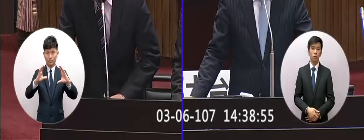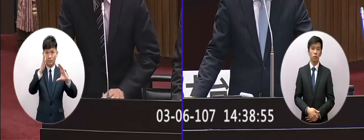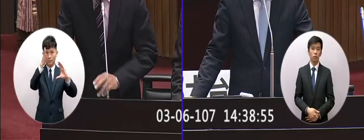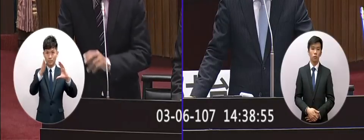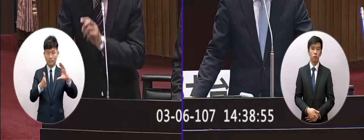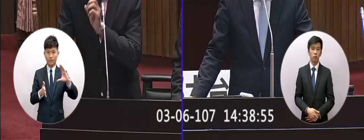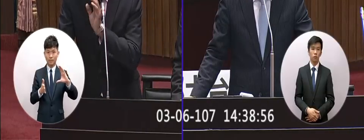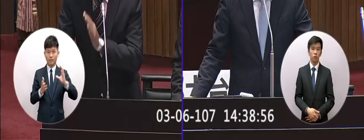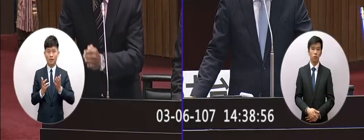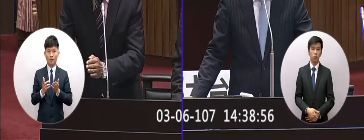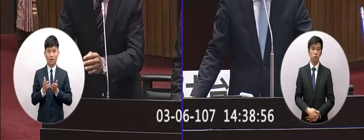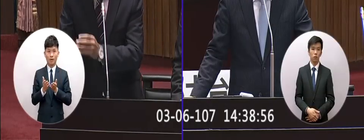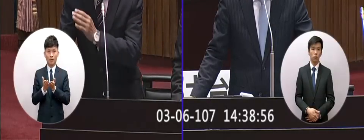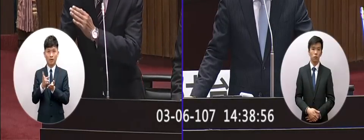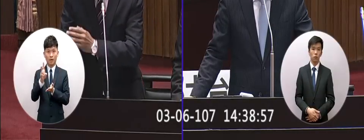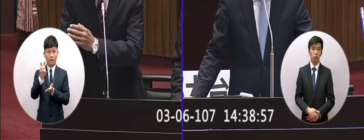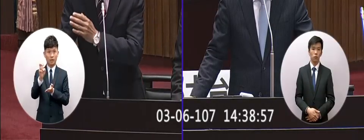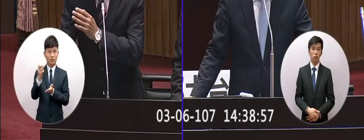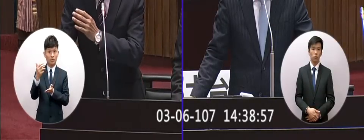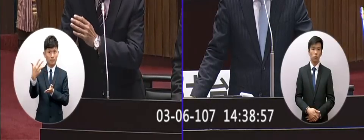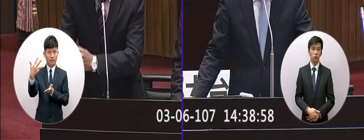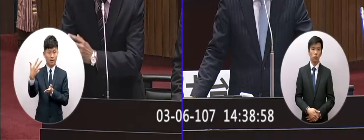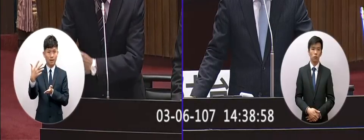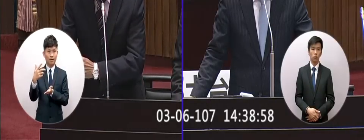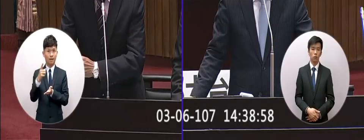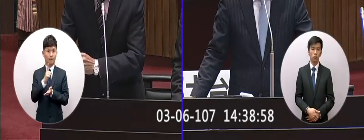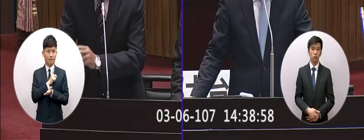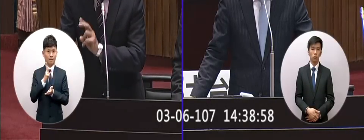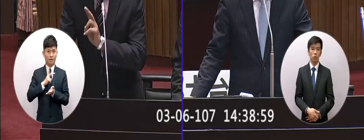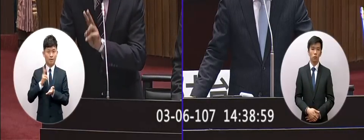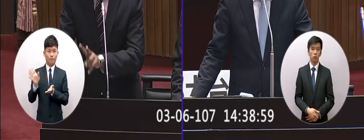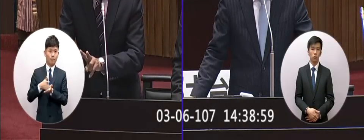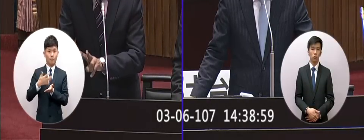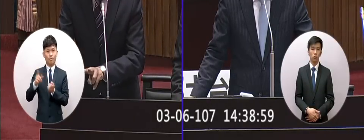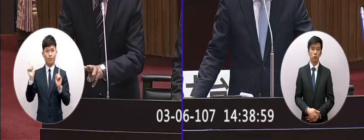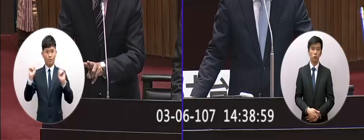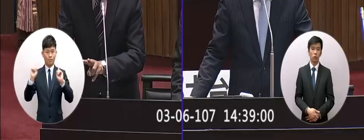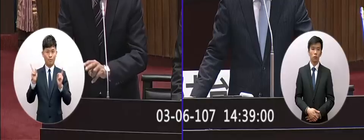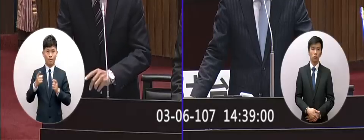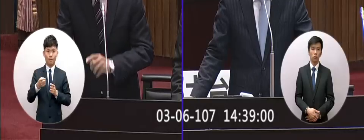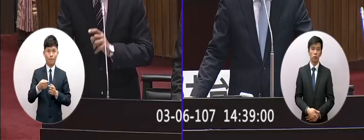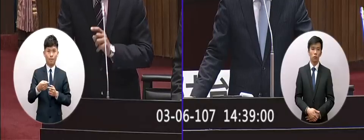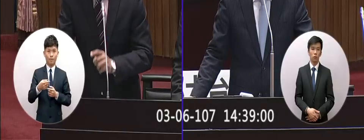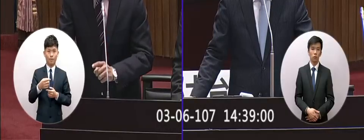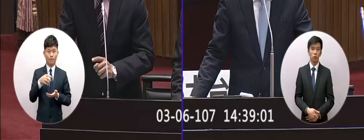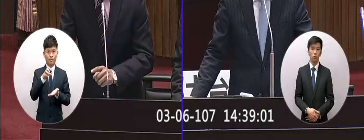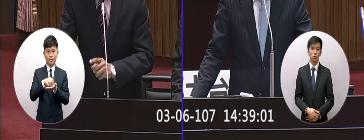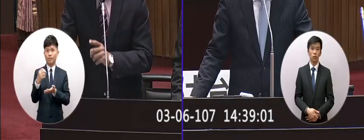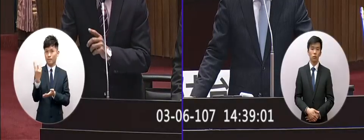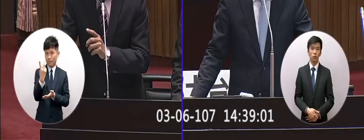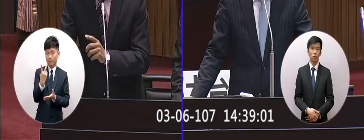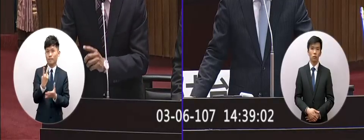这艘渔船，它本身渔船又兼娱乐用，所以它是两种执照。它